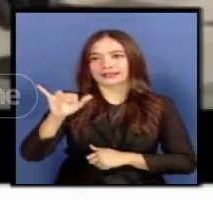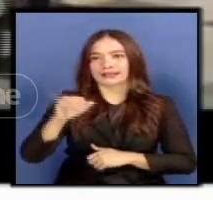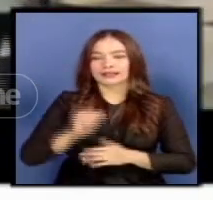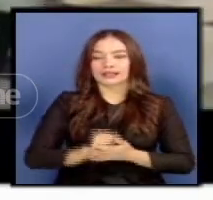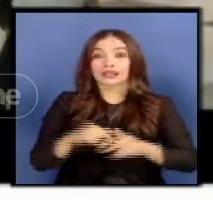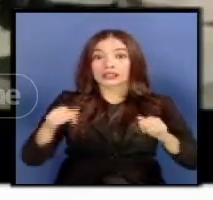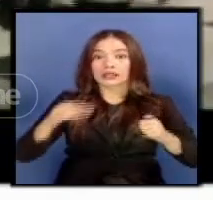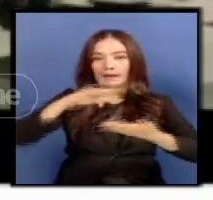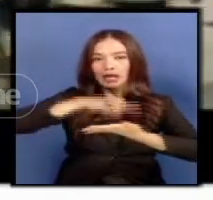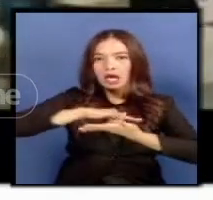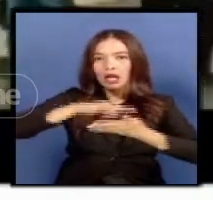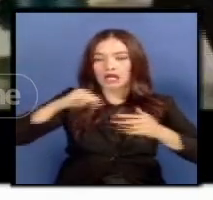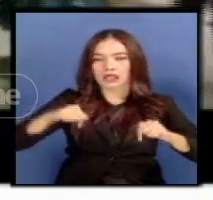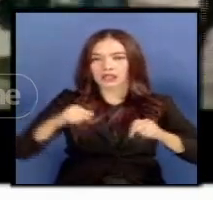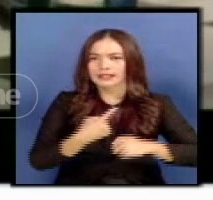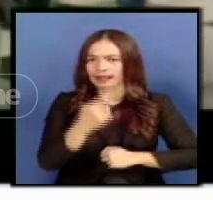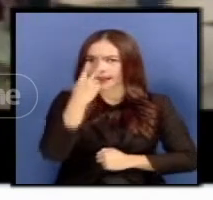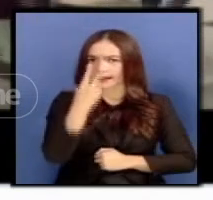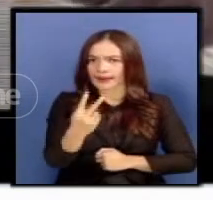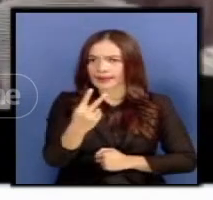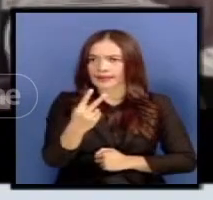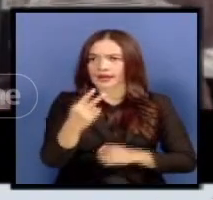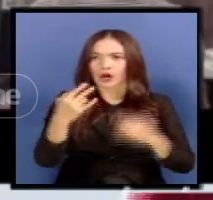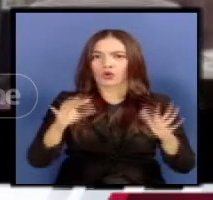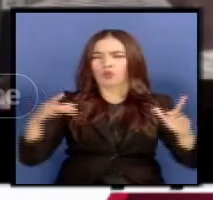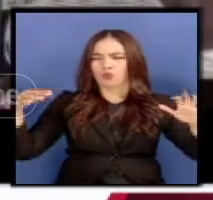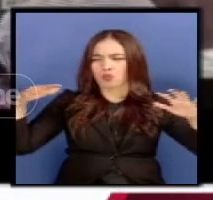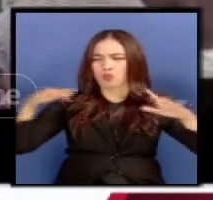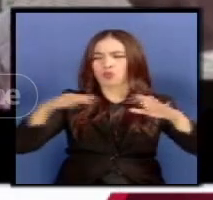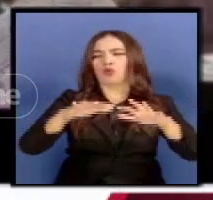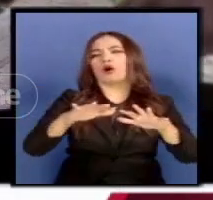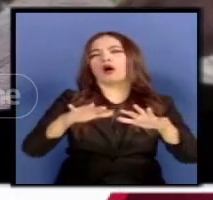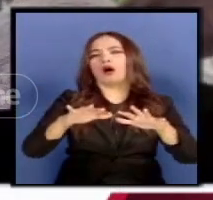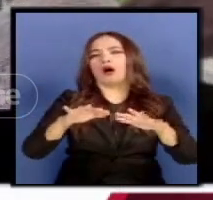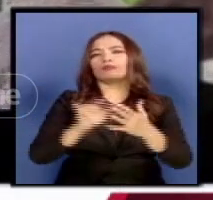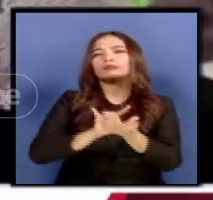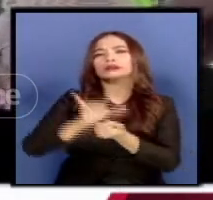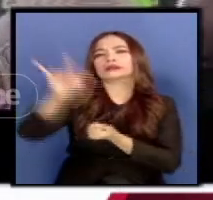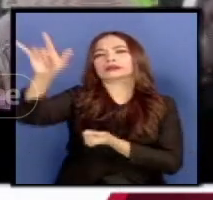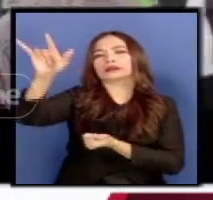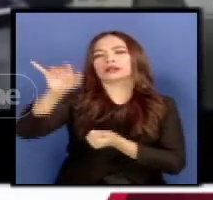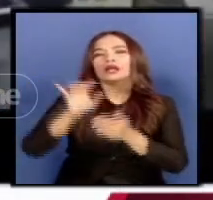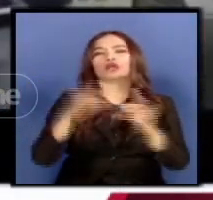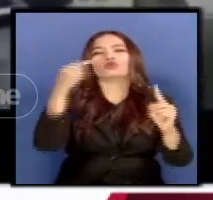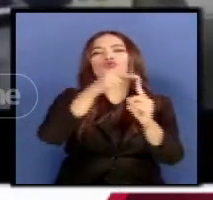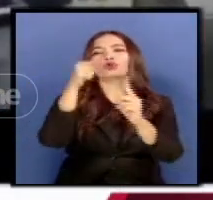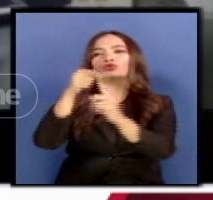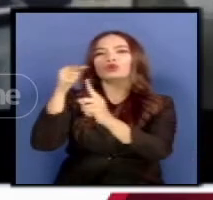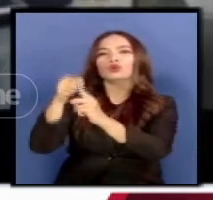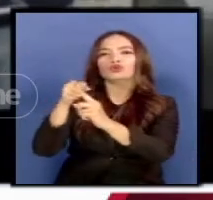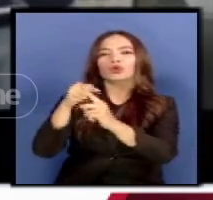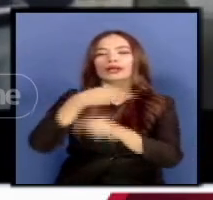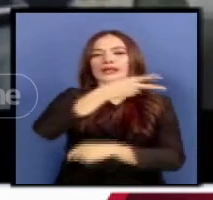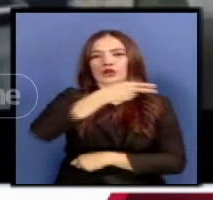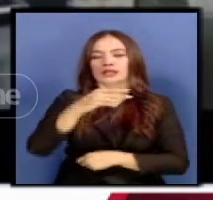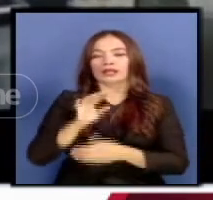di bandara ini sejak kami amatin tadi sudah ramai penumpang yang akan berangkat untuk berbagai tujuan di